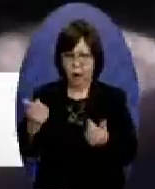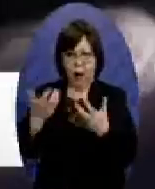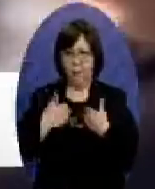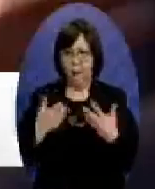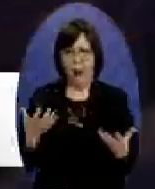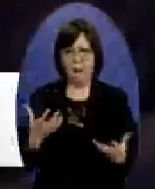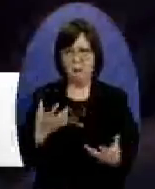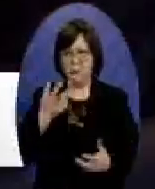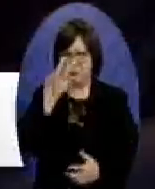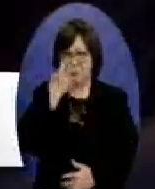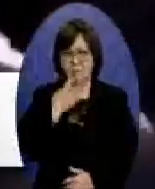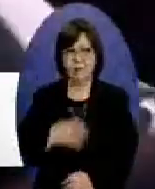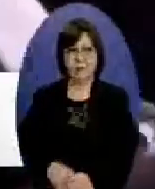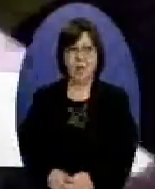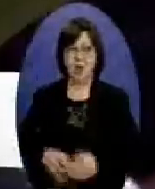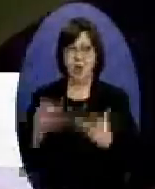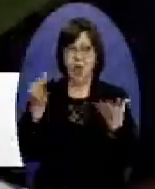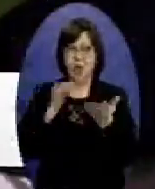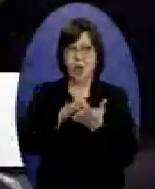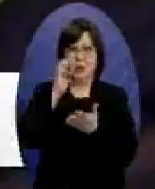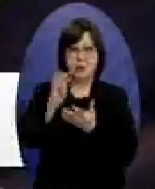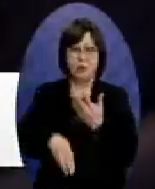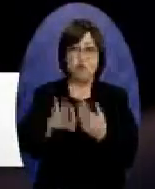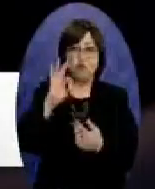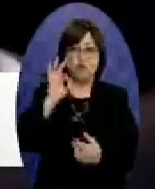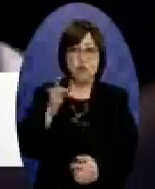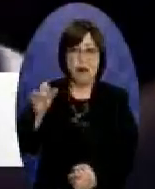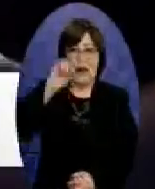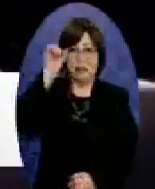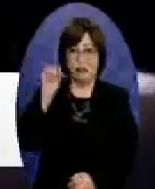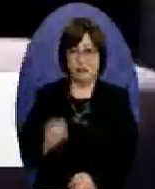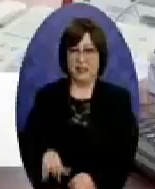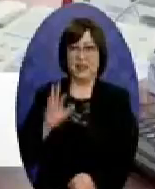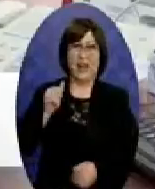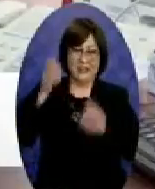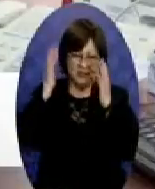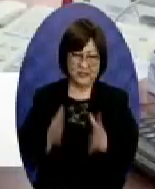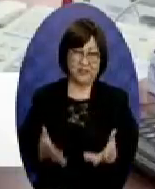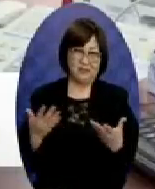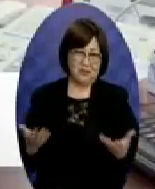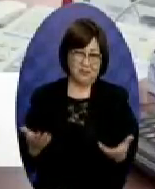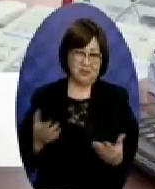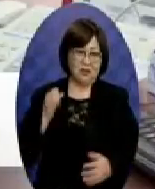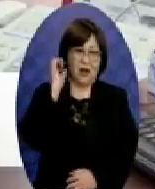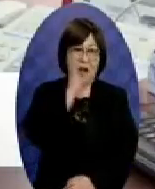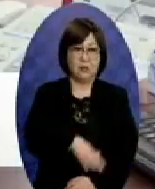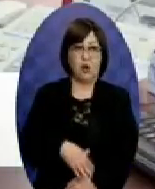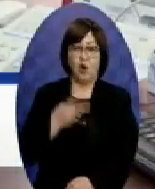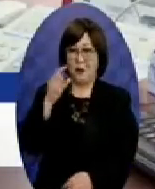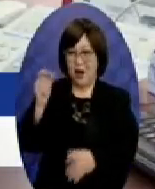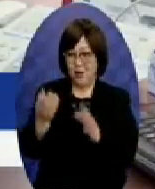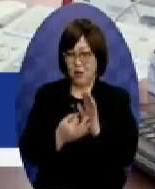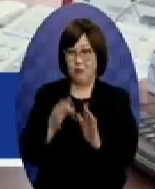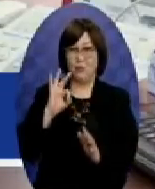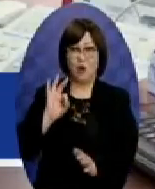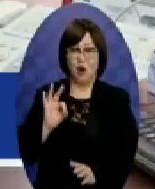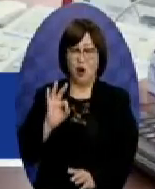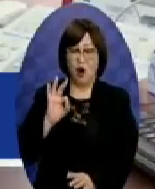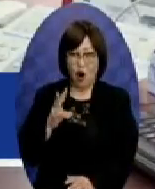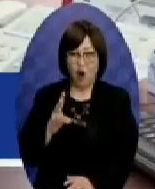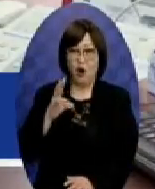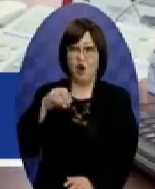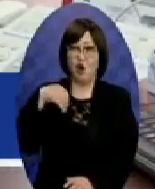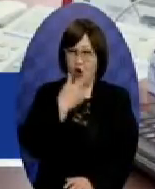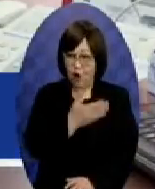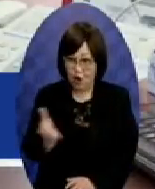7 тэрбум төгрөгийн өрийн асуудлыг хэрхэн шийдэх тухай тодруулахад 18 онд өссөн өр төлбөрийг бол тусгаарлаад байгаа.